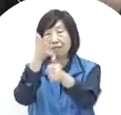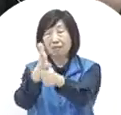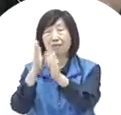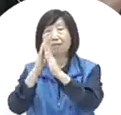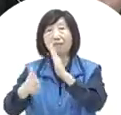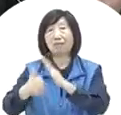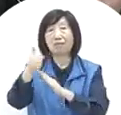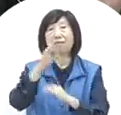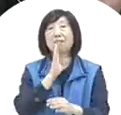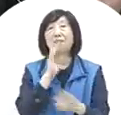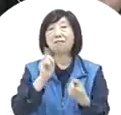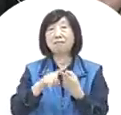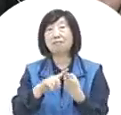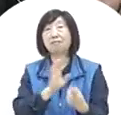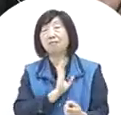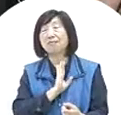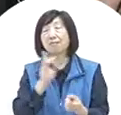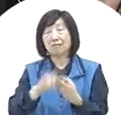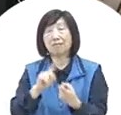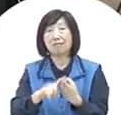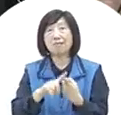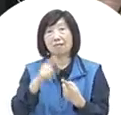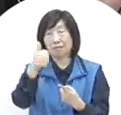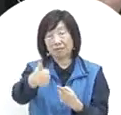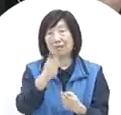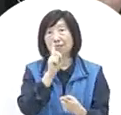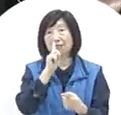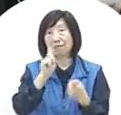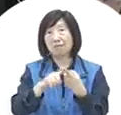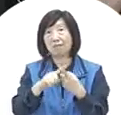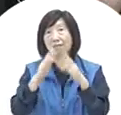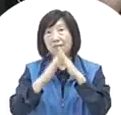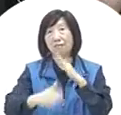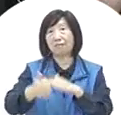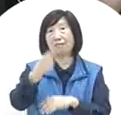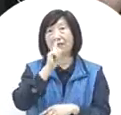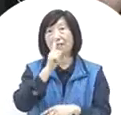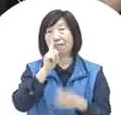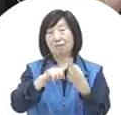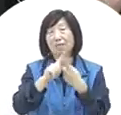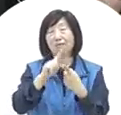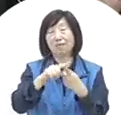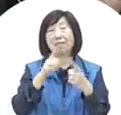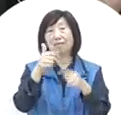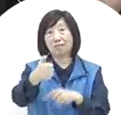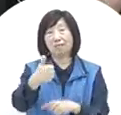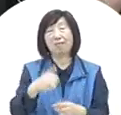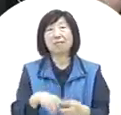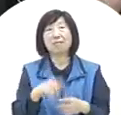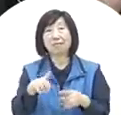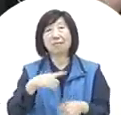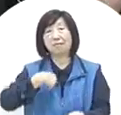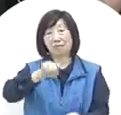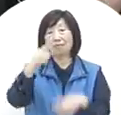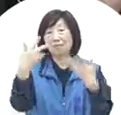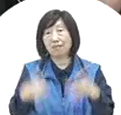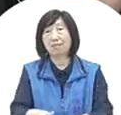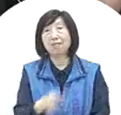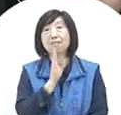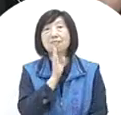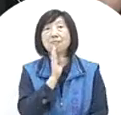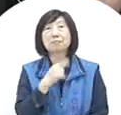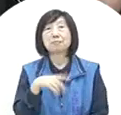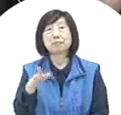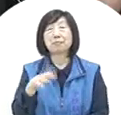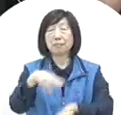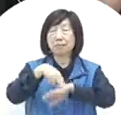是这样子做、啊， 对，本来就是这样讲的哈。谢谢市长， 我 可不可以跟议员讲，谢谢市长， 我已经去过很多次，当然除了设